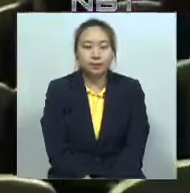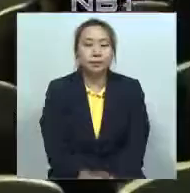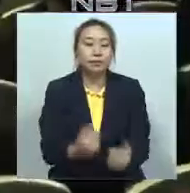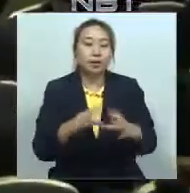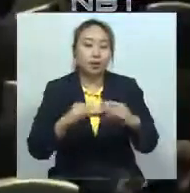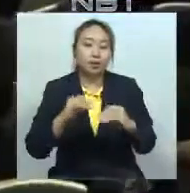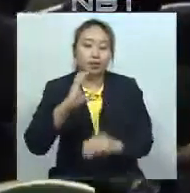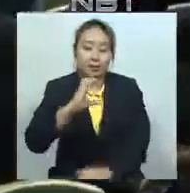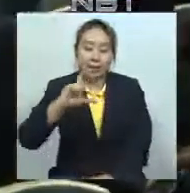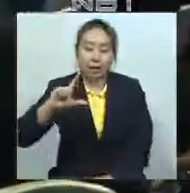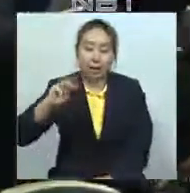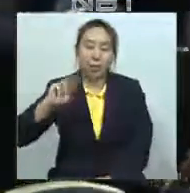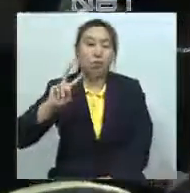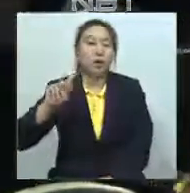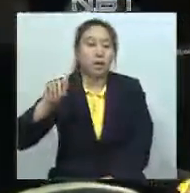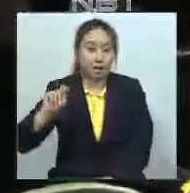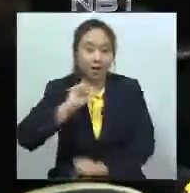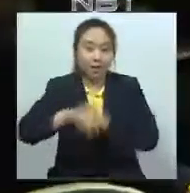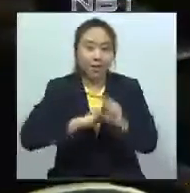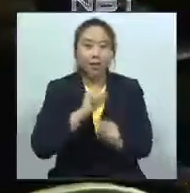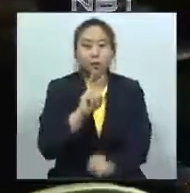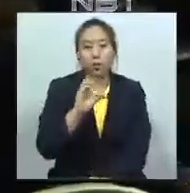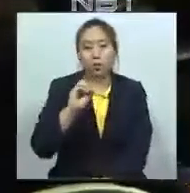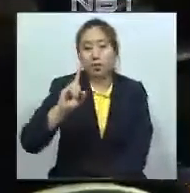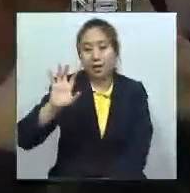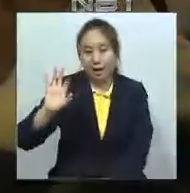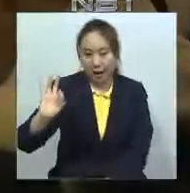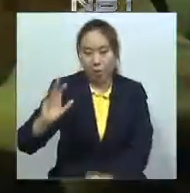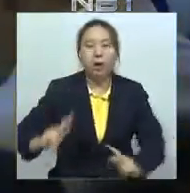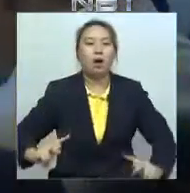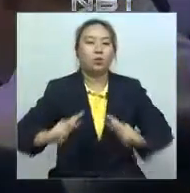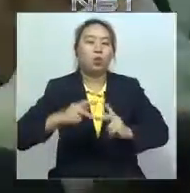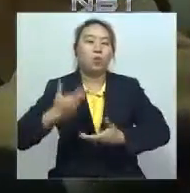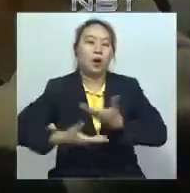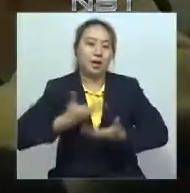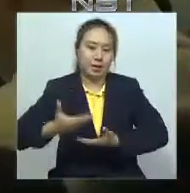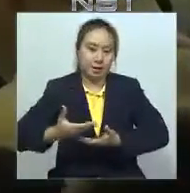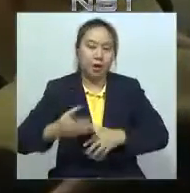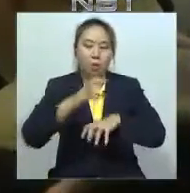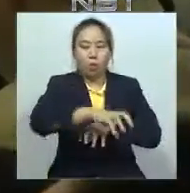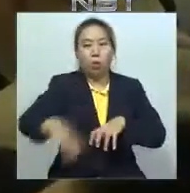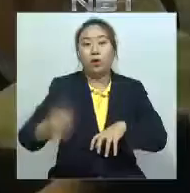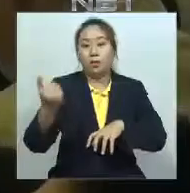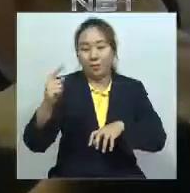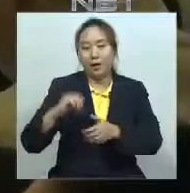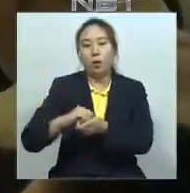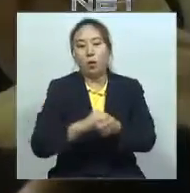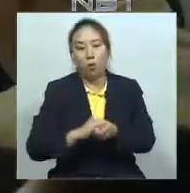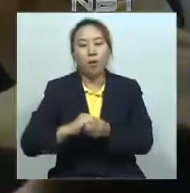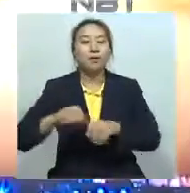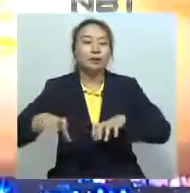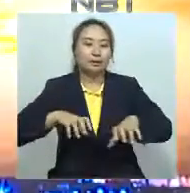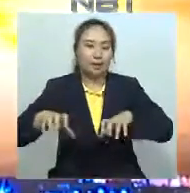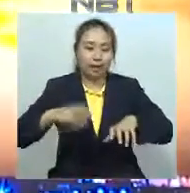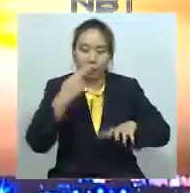การประชุม CLMVT Forum 2019นี้นะครับจัดขึ้นโดยกระทรวงพาณิชย์ร่วมกับ11องค์กรเพื่อเป็นเวทีแสด